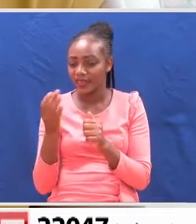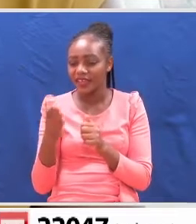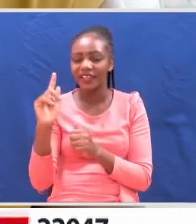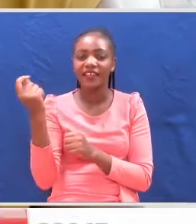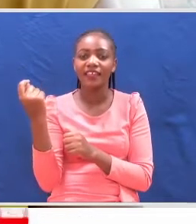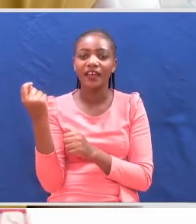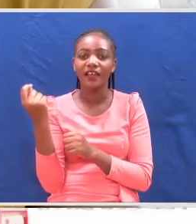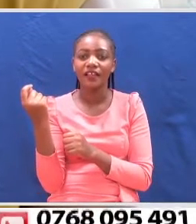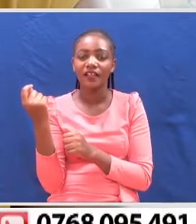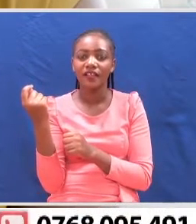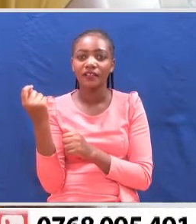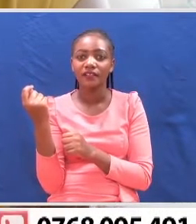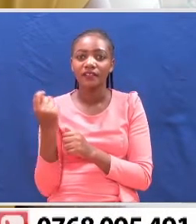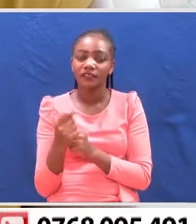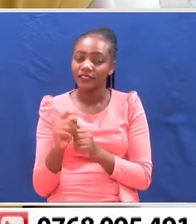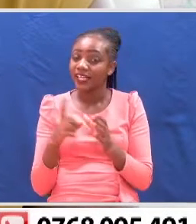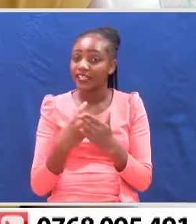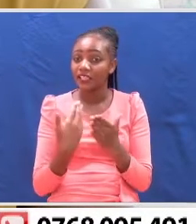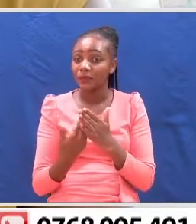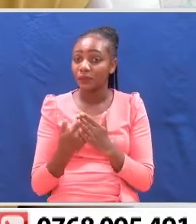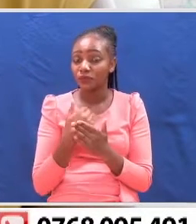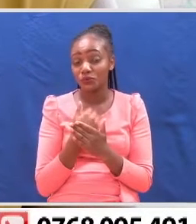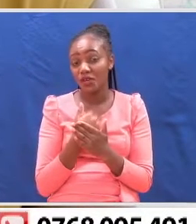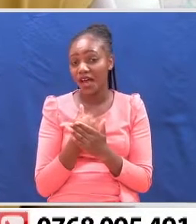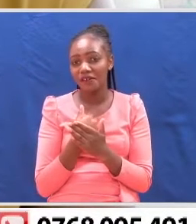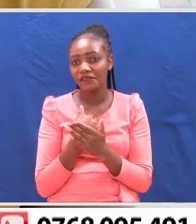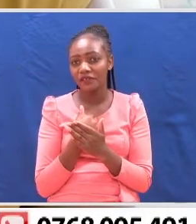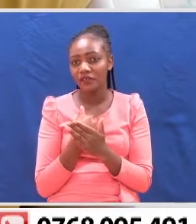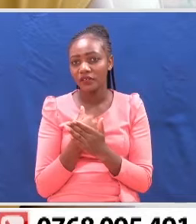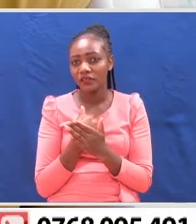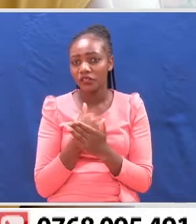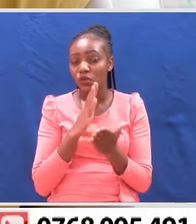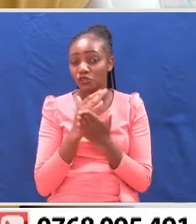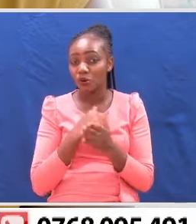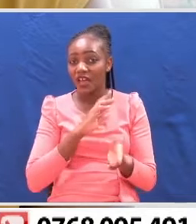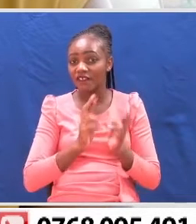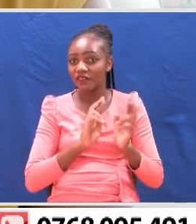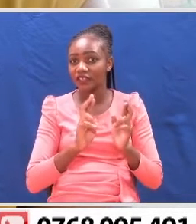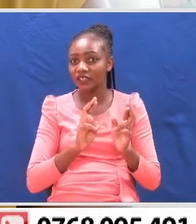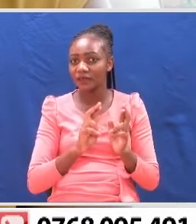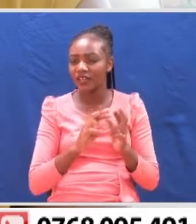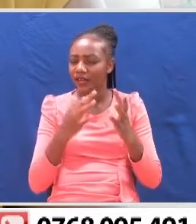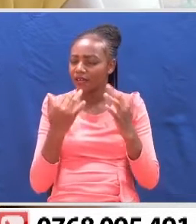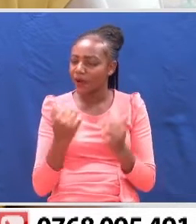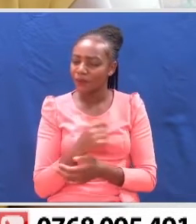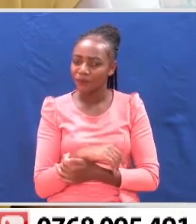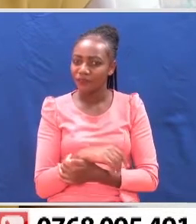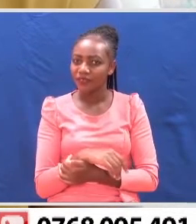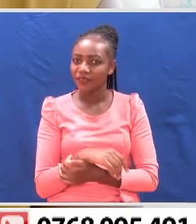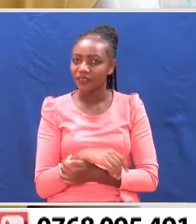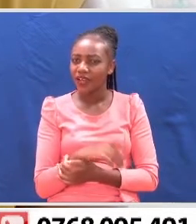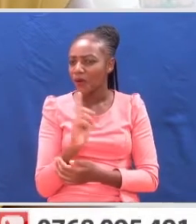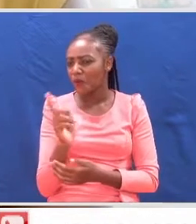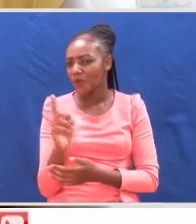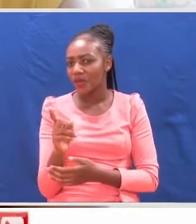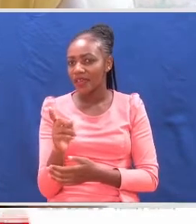nchini, yakiwa mapendekezo sasa ya kuelekea katika kura ya maoni. Lakini nitaanza kwa kukuuliza hili, unaunga mkono